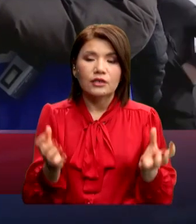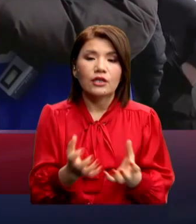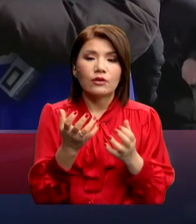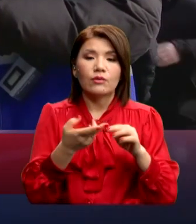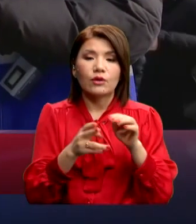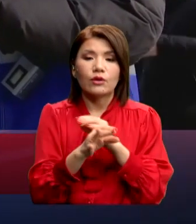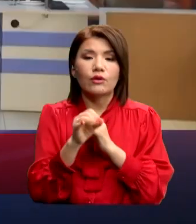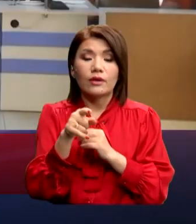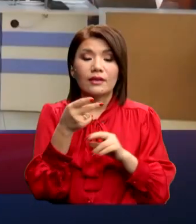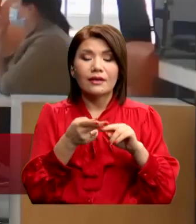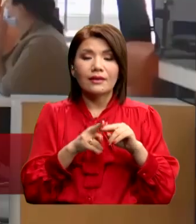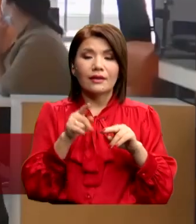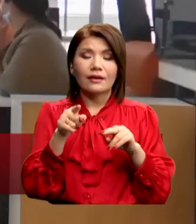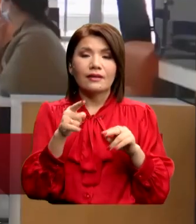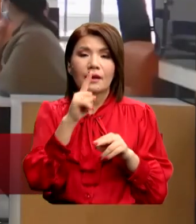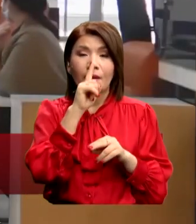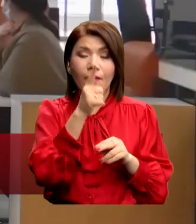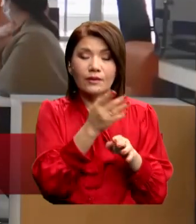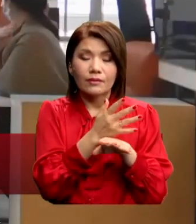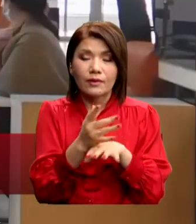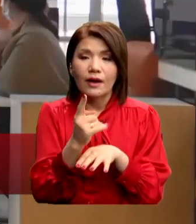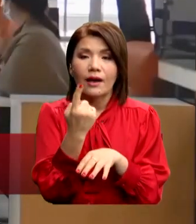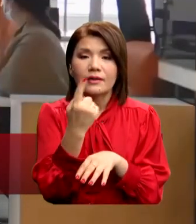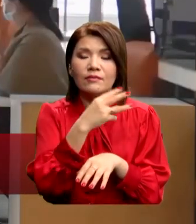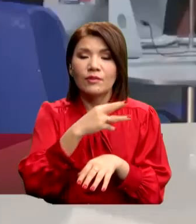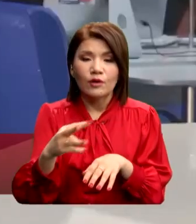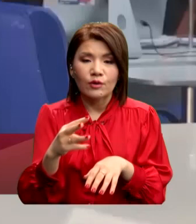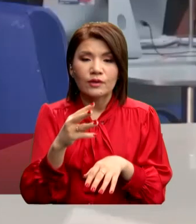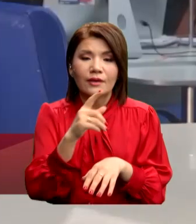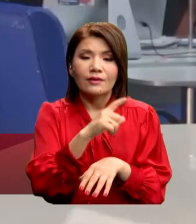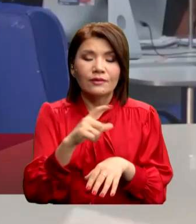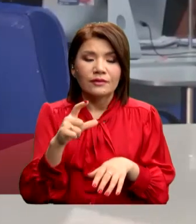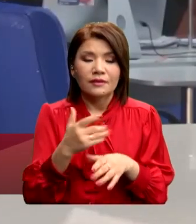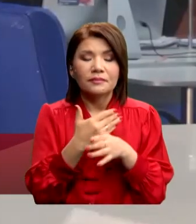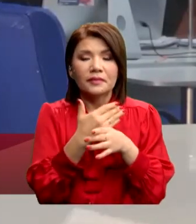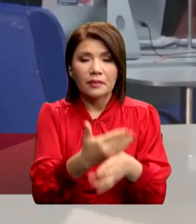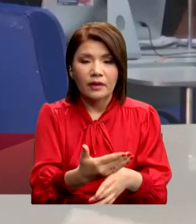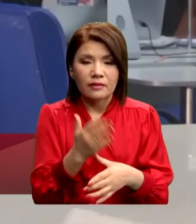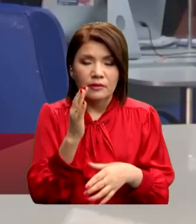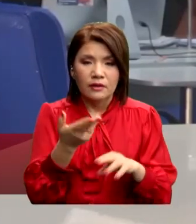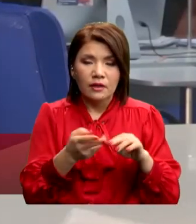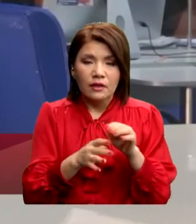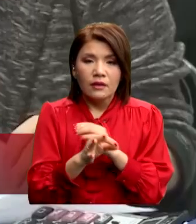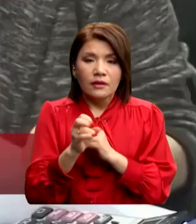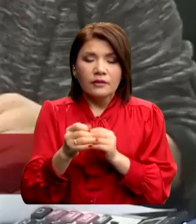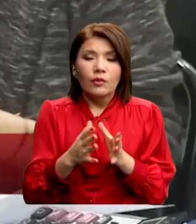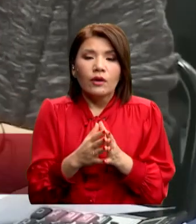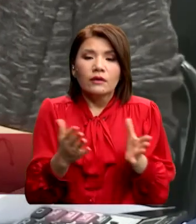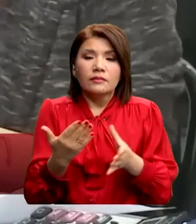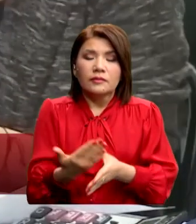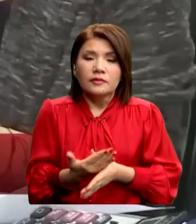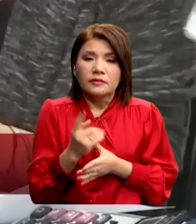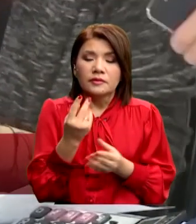беріледі. Бұл жүйе арқылы бір жылда 1 миллионнан астам азаматқа жәрдемақы төленеді. Сарапшылар бұл үлкен көмек деп есептейді,